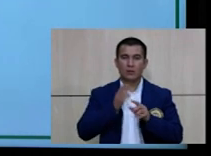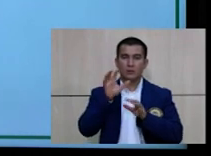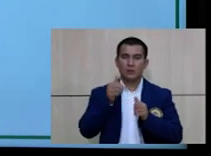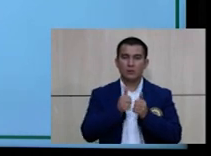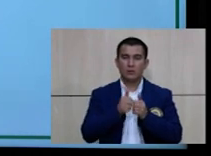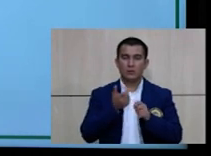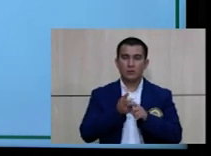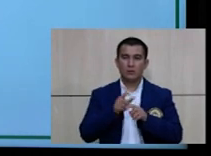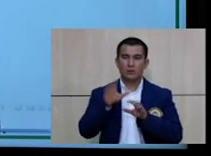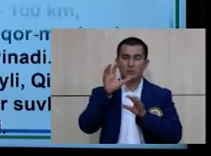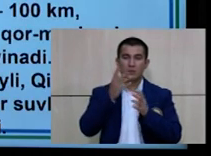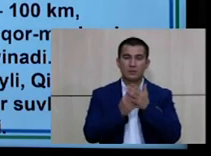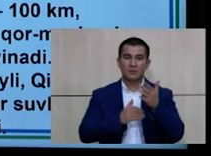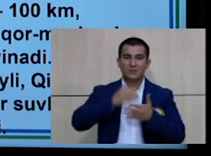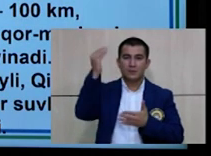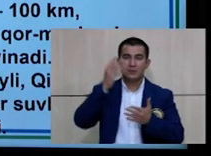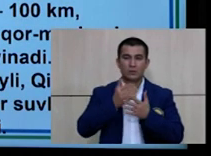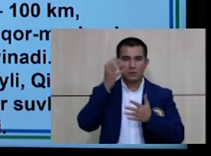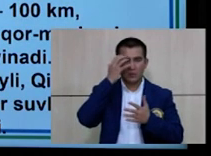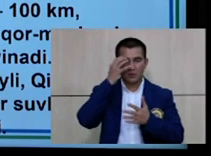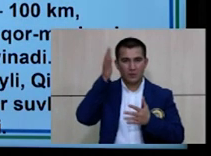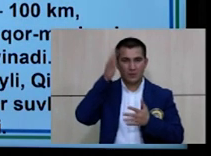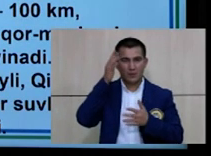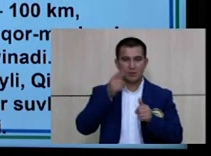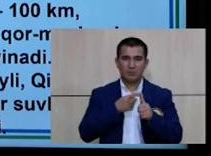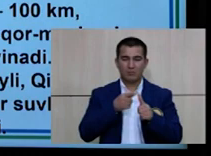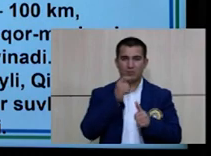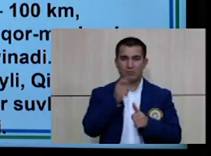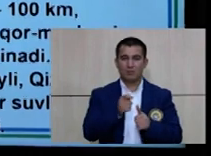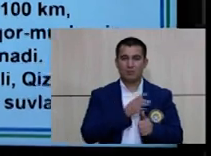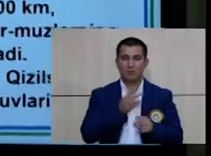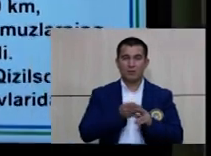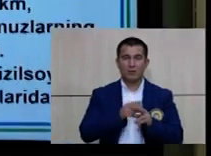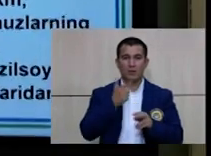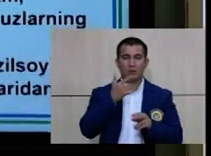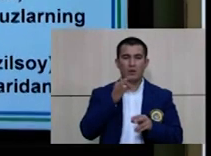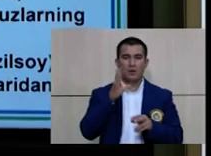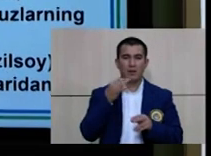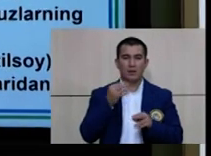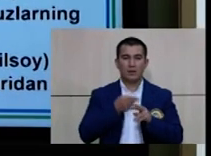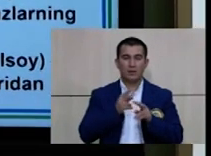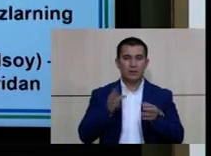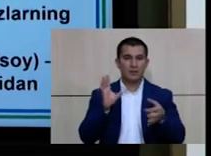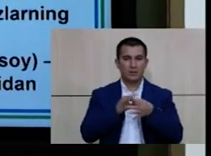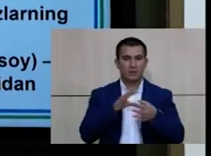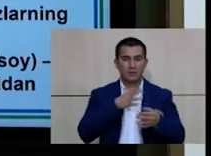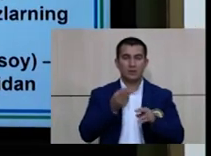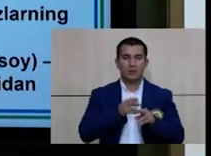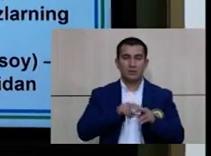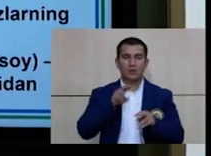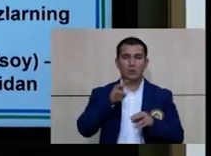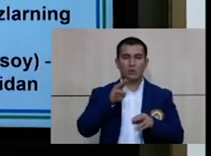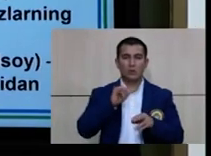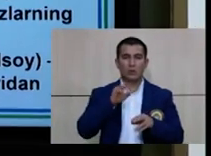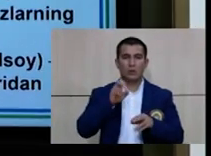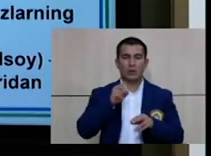qismidan Qorasuv nomi bilan boshlanib, G'ova irmog'ini qo'shib olgach, Topalon daryo nomini